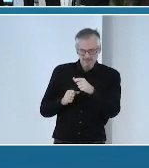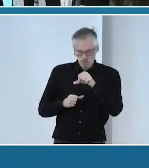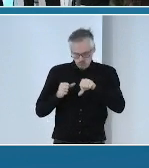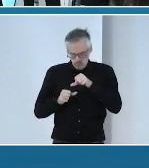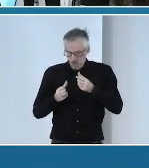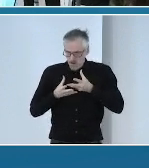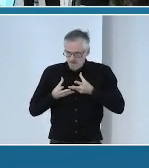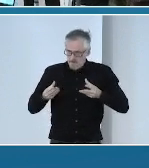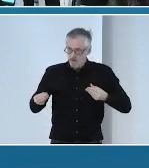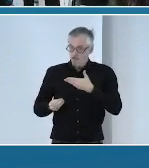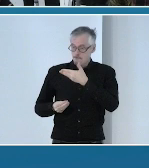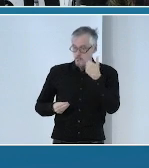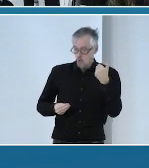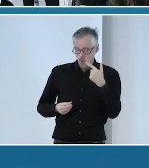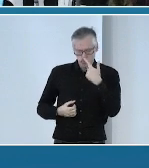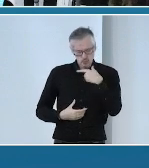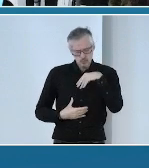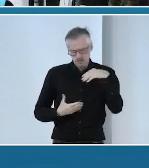améliorer les patients qui sont très douloureux.